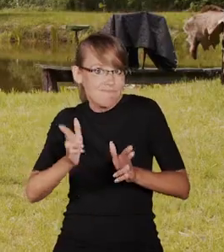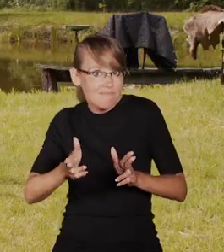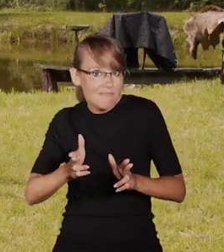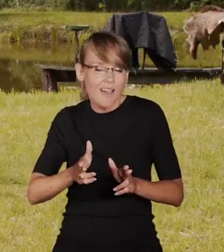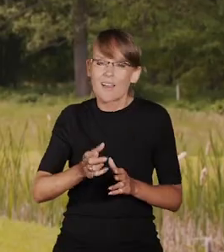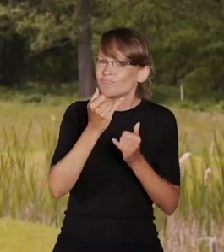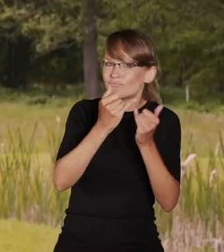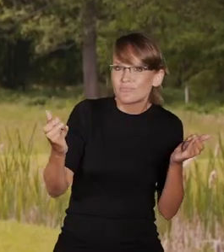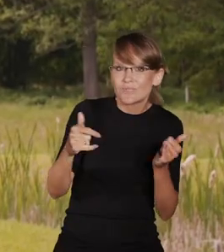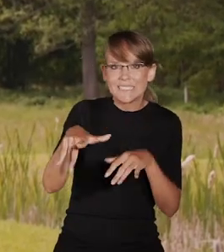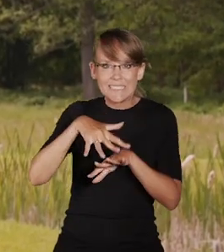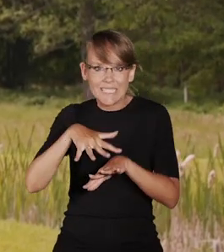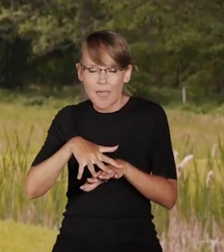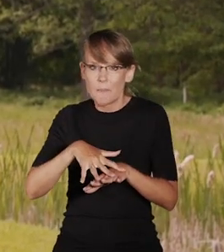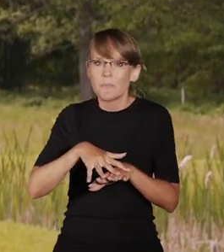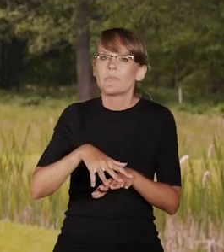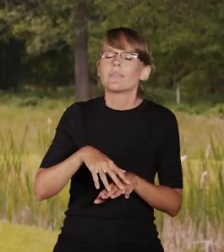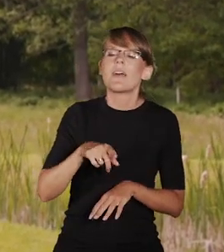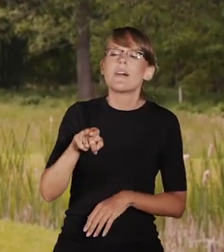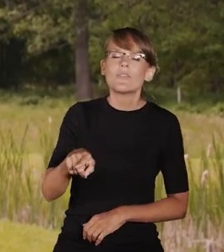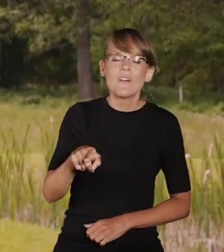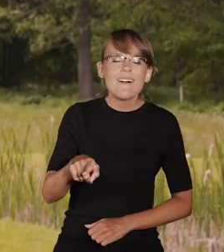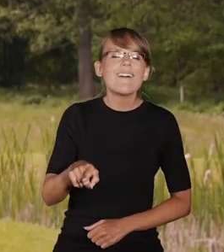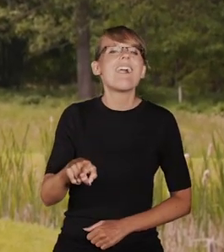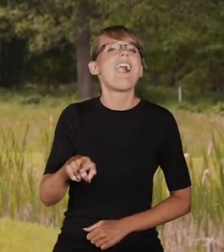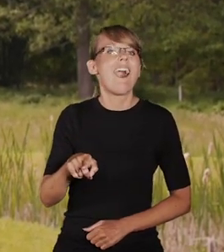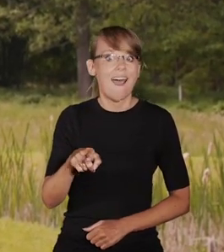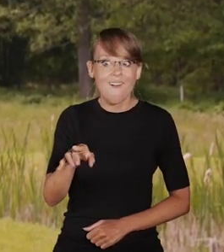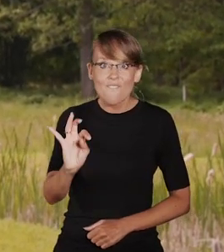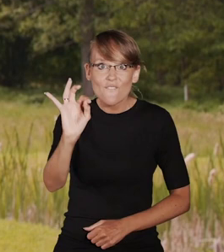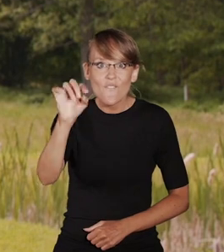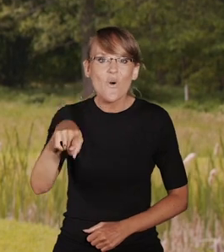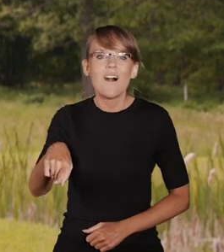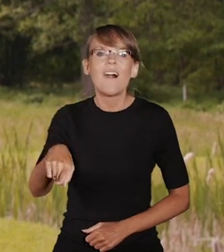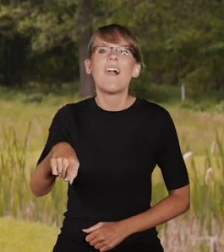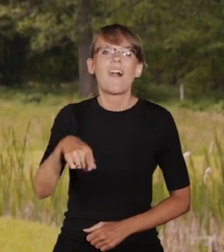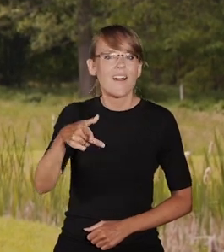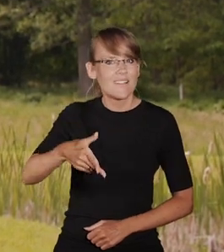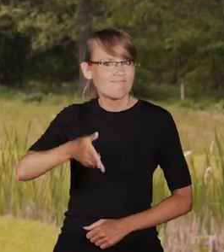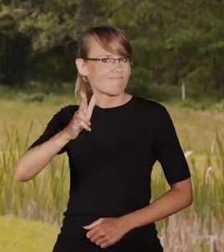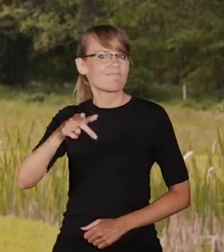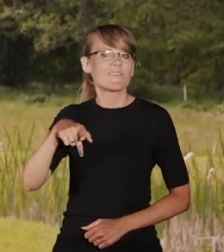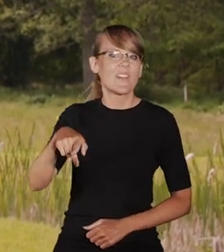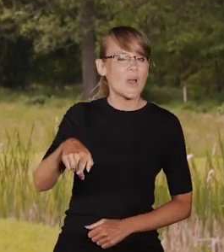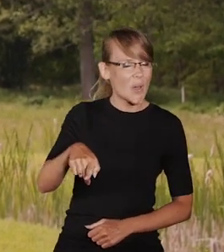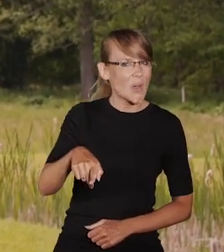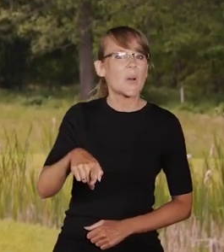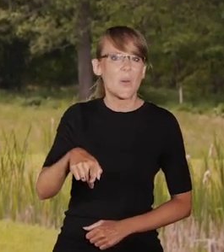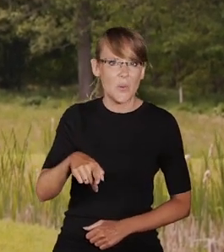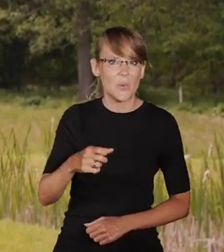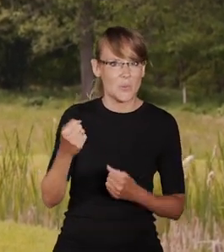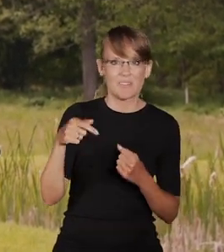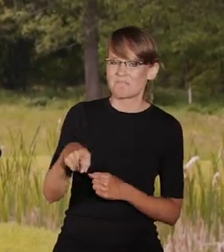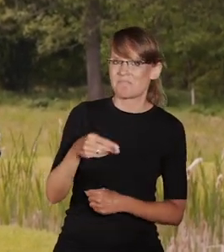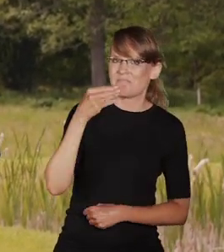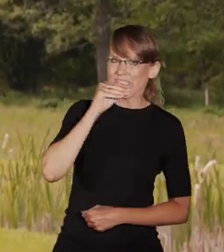ręki. Dobrze. Są różne rodzaje. Pistoletów są na przykład rewolwery. Bębenkowe systemu Smith